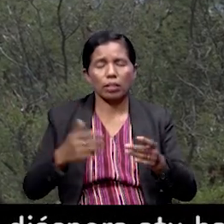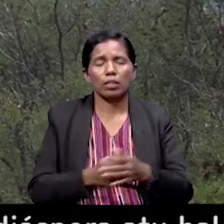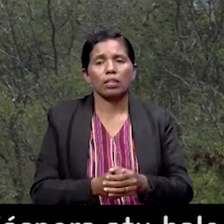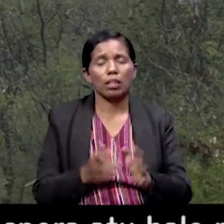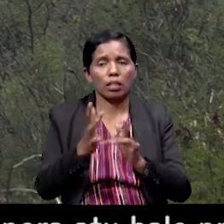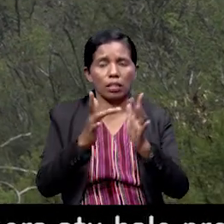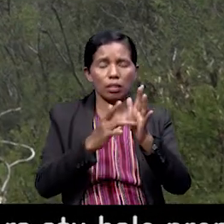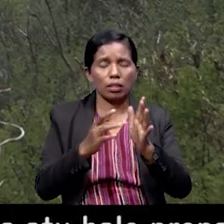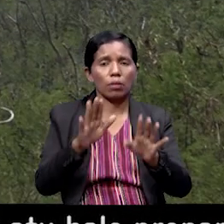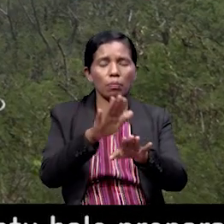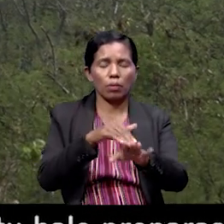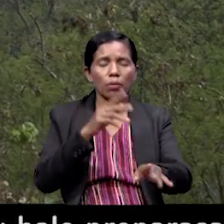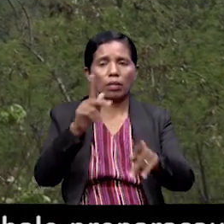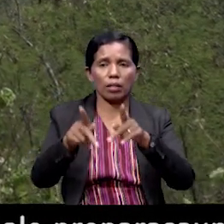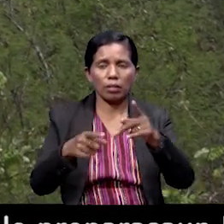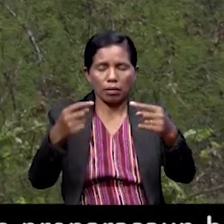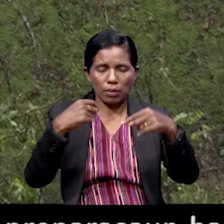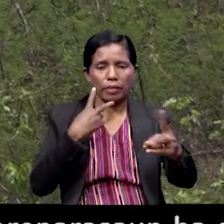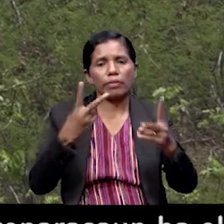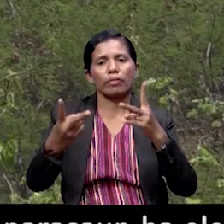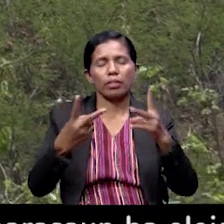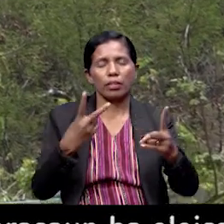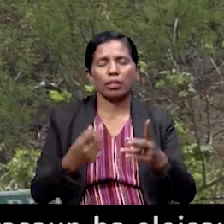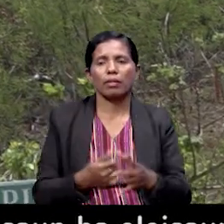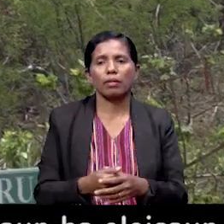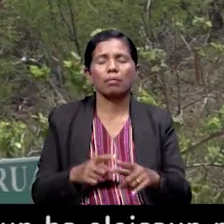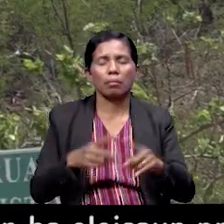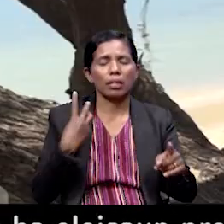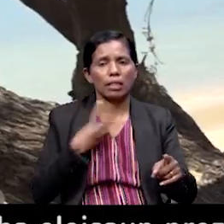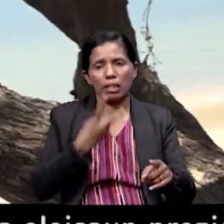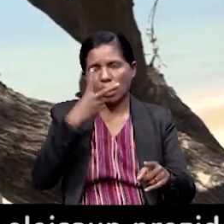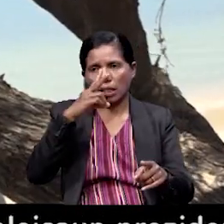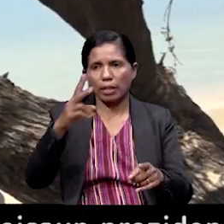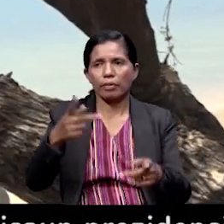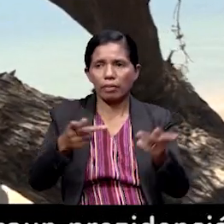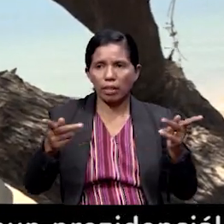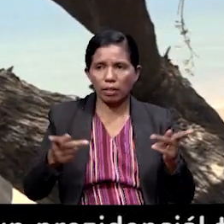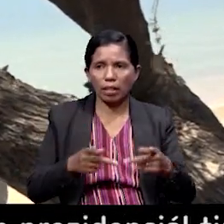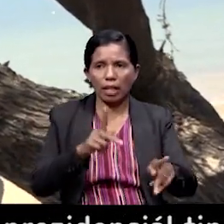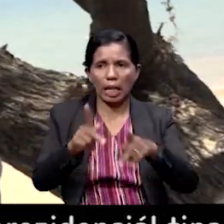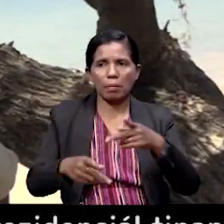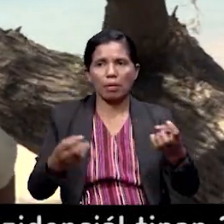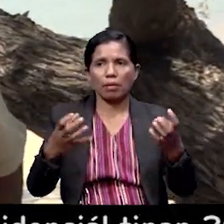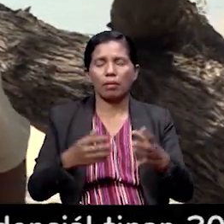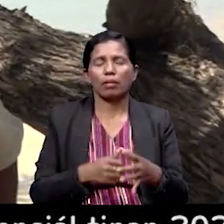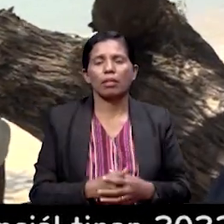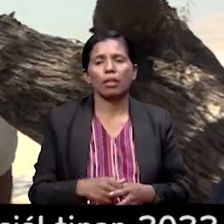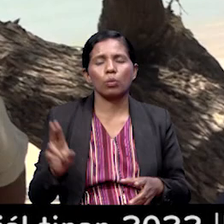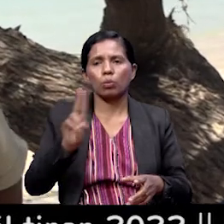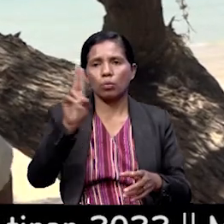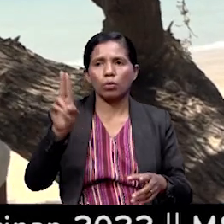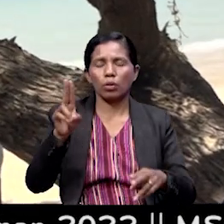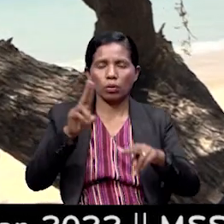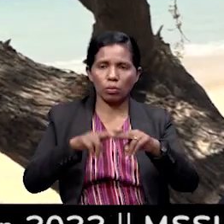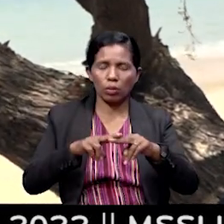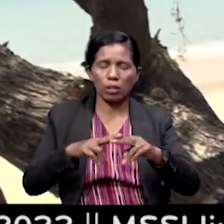hodi atrai turista sira mai visita. Mabea ita harefila falba fatin nebek ema mai atu parang satu uza tura sa uma